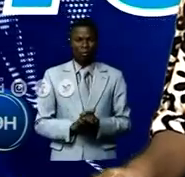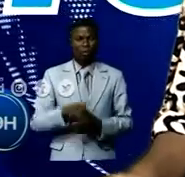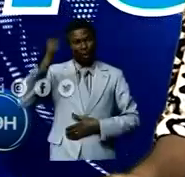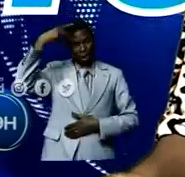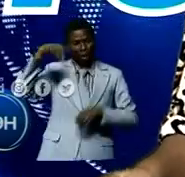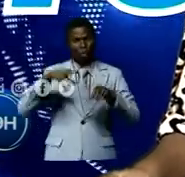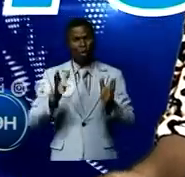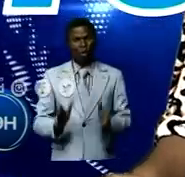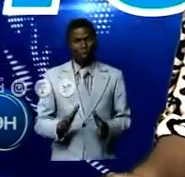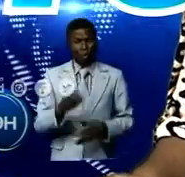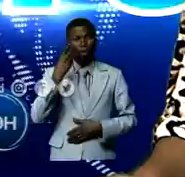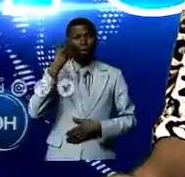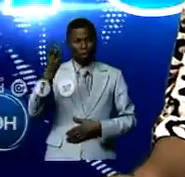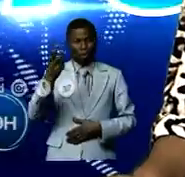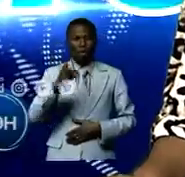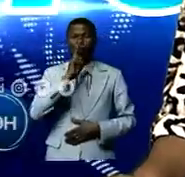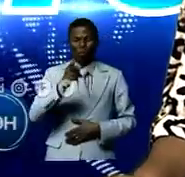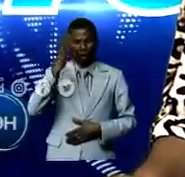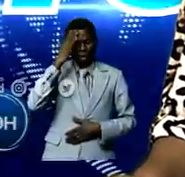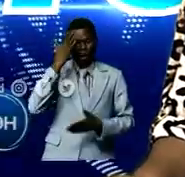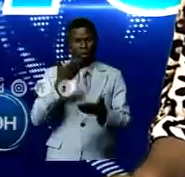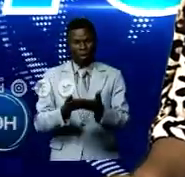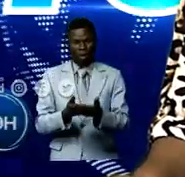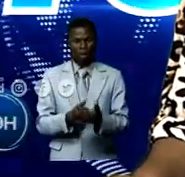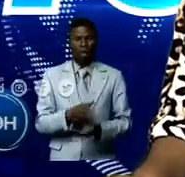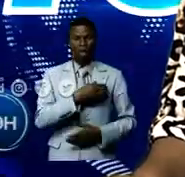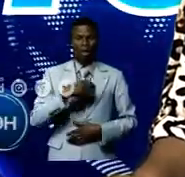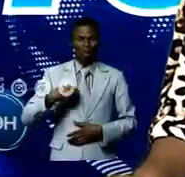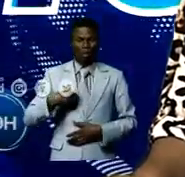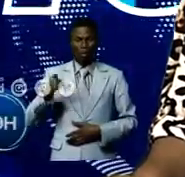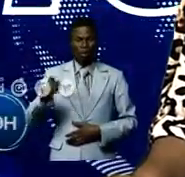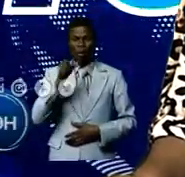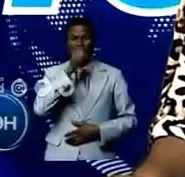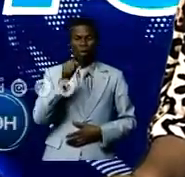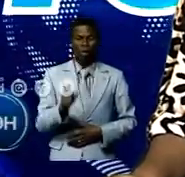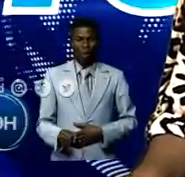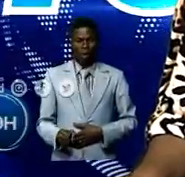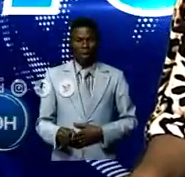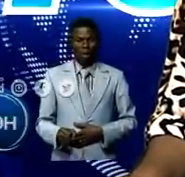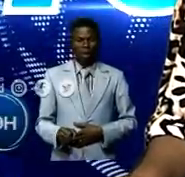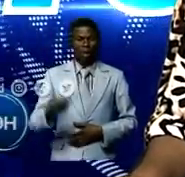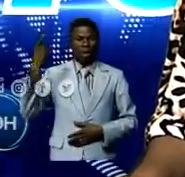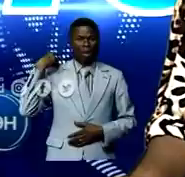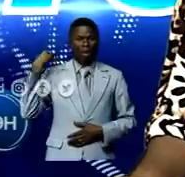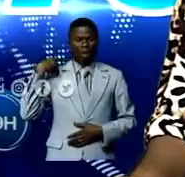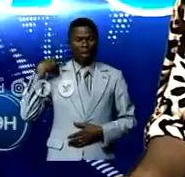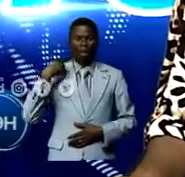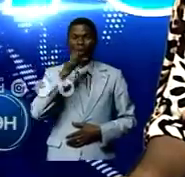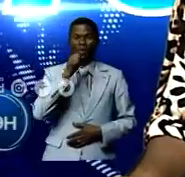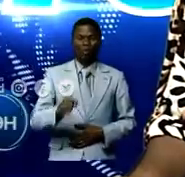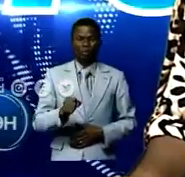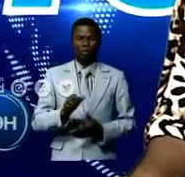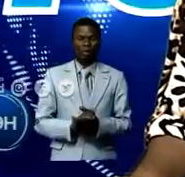politique du Congo vont certainement la reconnaître. Juliette Mougolé, ancienne ou députée honoraire de